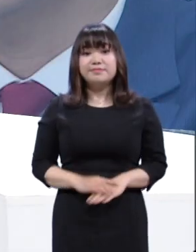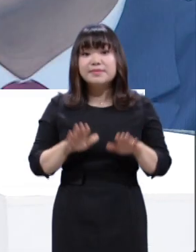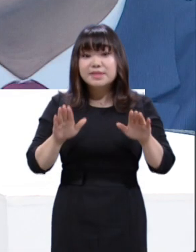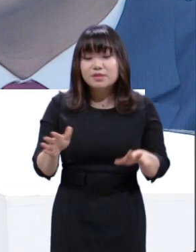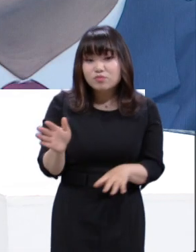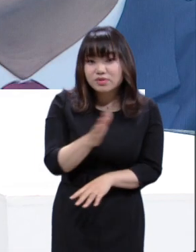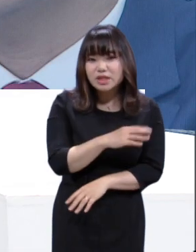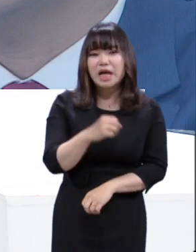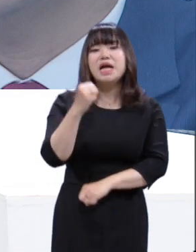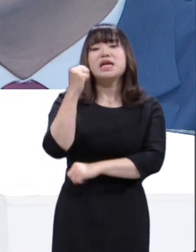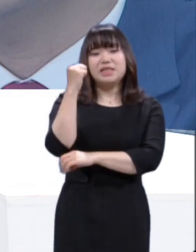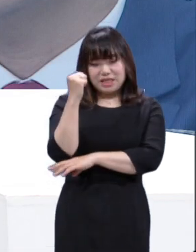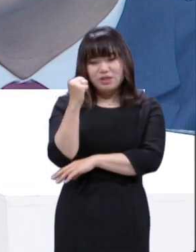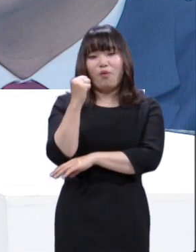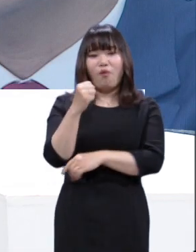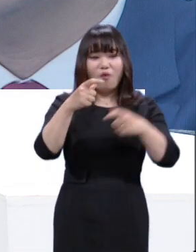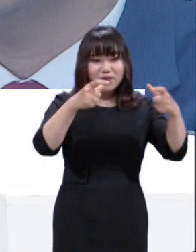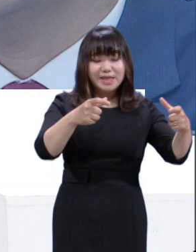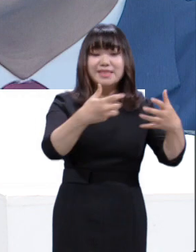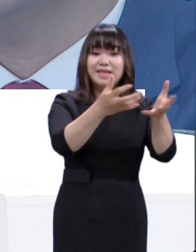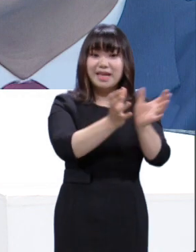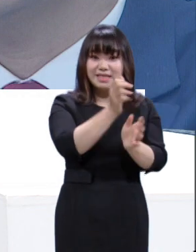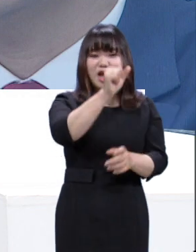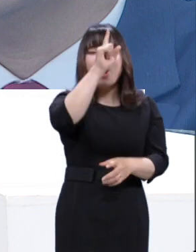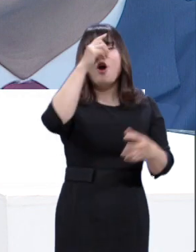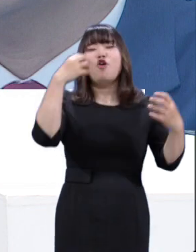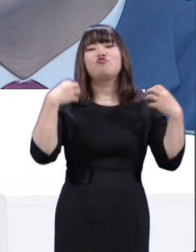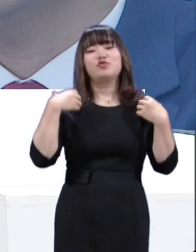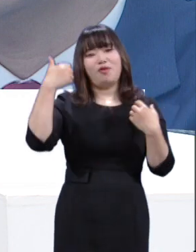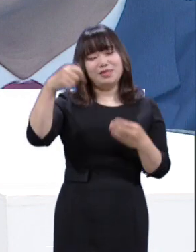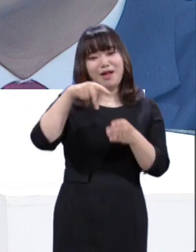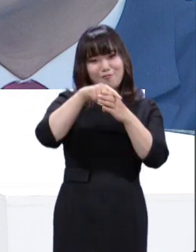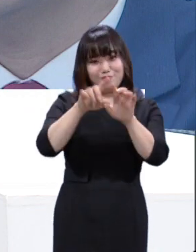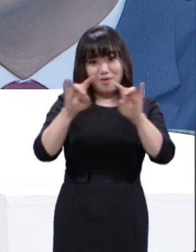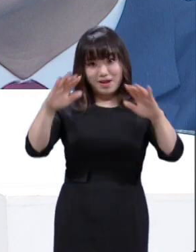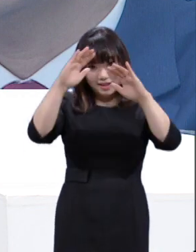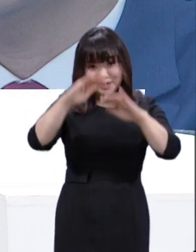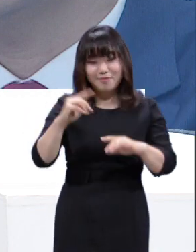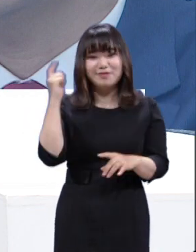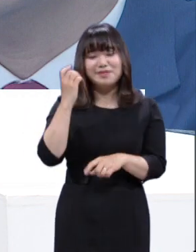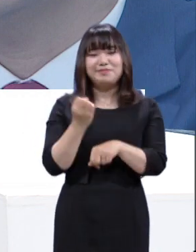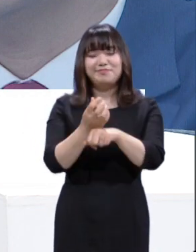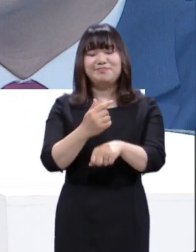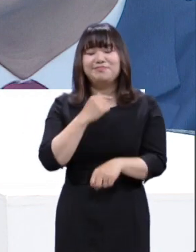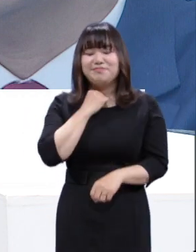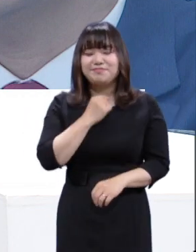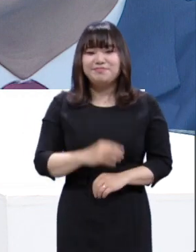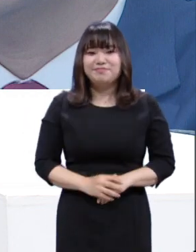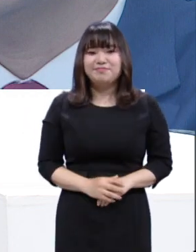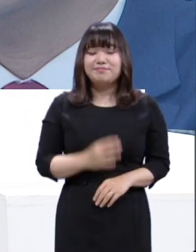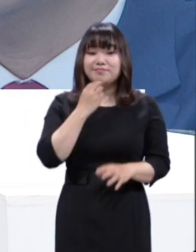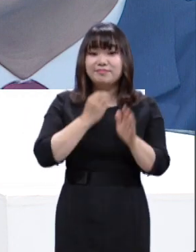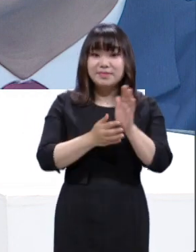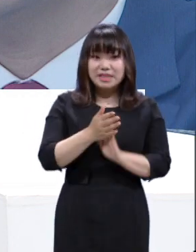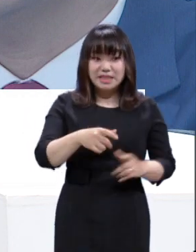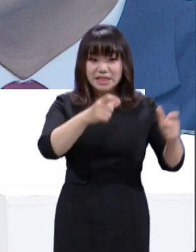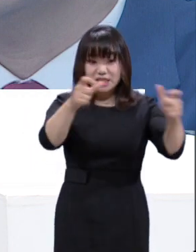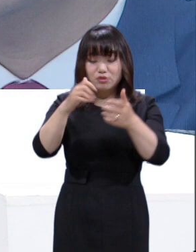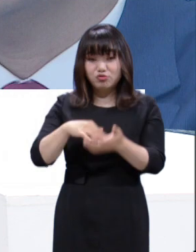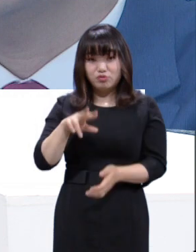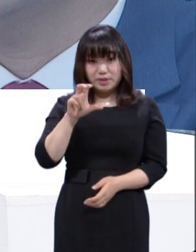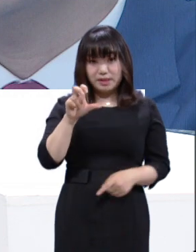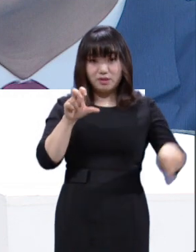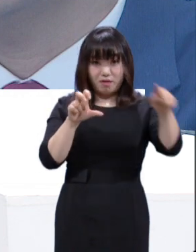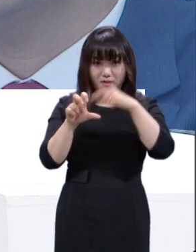네, 지금부터는 기초자치단체장이죠. 네, 구청장에 출마한 후보들의 공약을 점검해 보겠습니다. 네, 서울의 25개